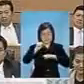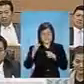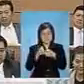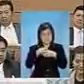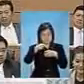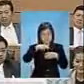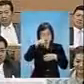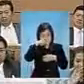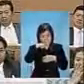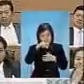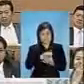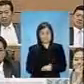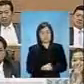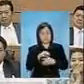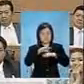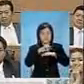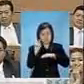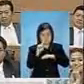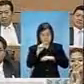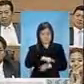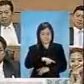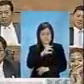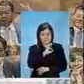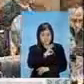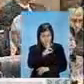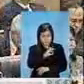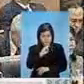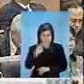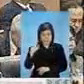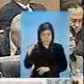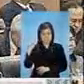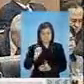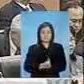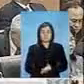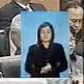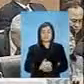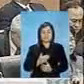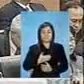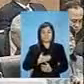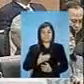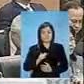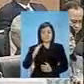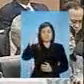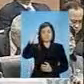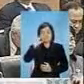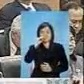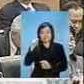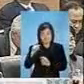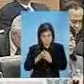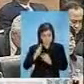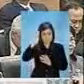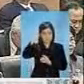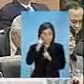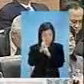ทยในฐานะสมาชิกรัฐสภาผมต้องประท้วงผู้ลุกขึ้นมาประท้วงทำข้อ